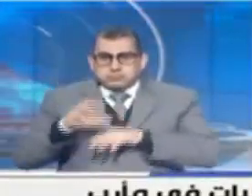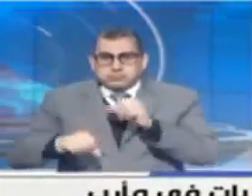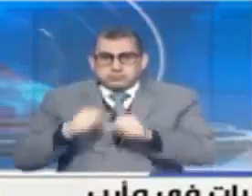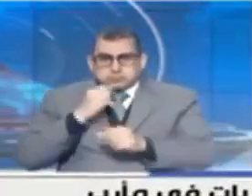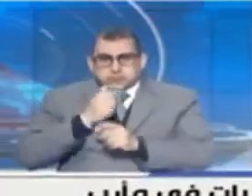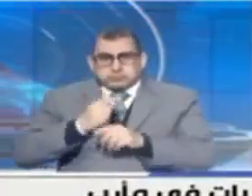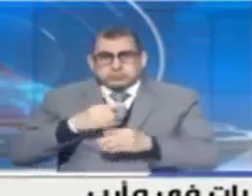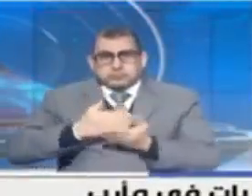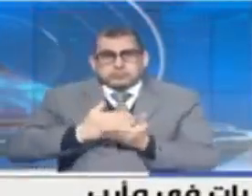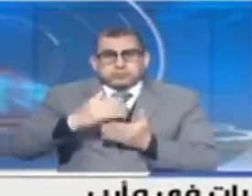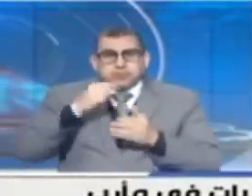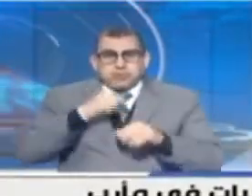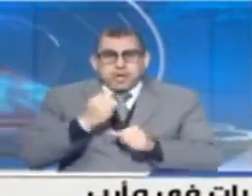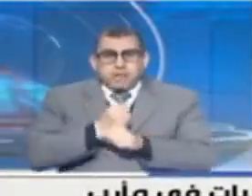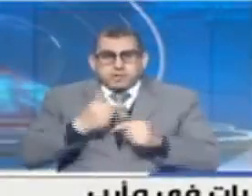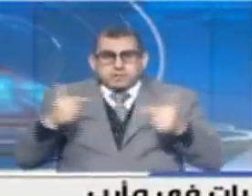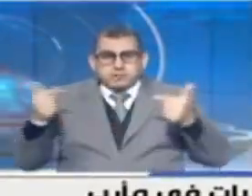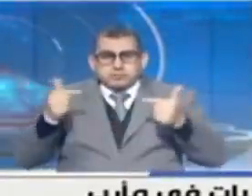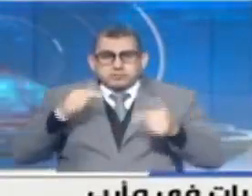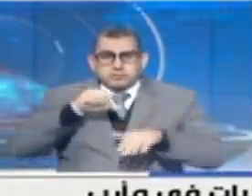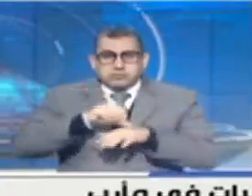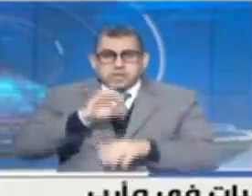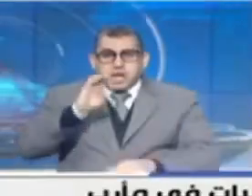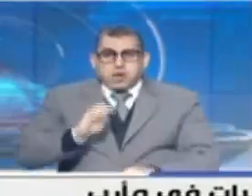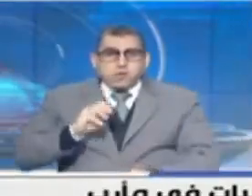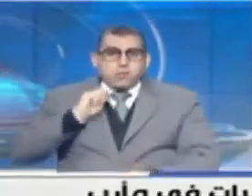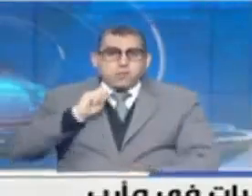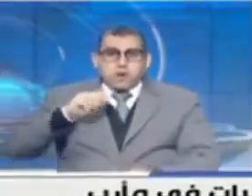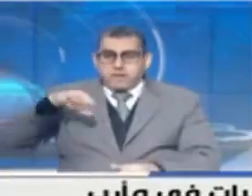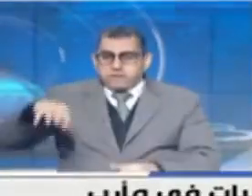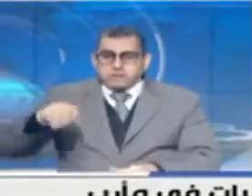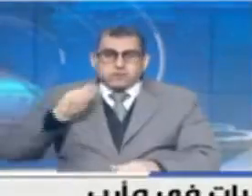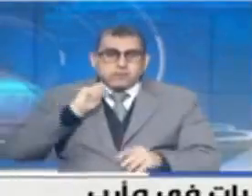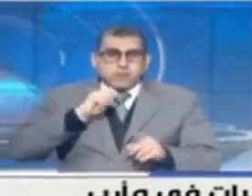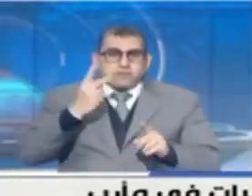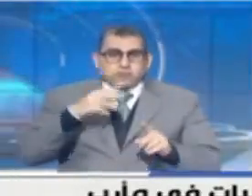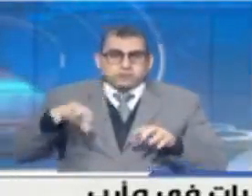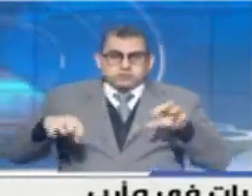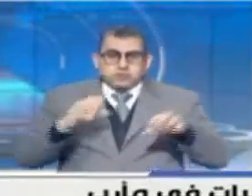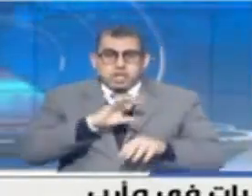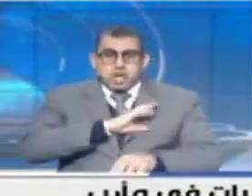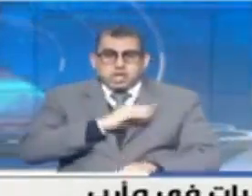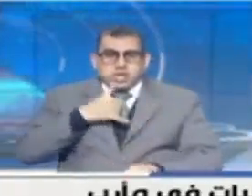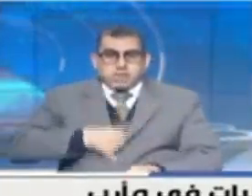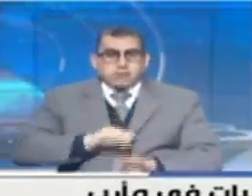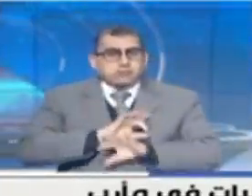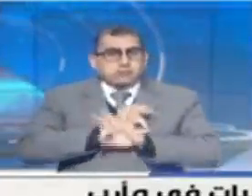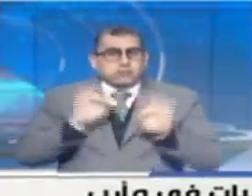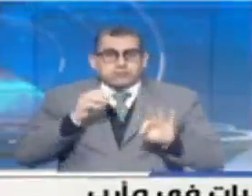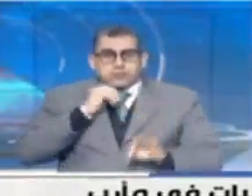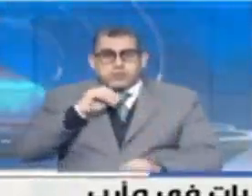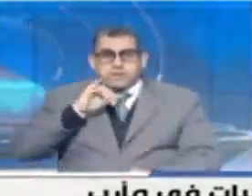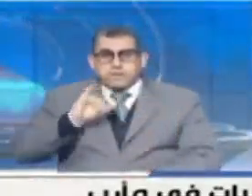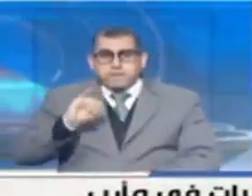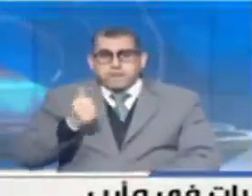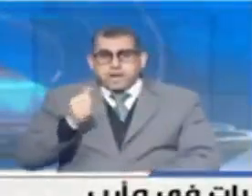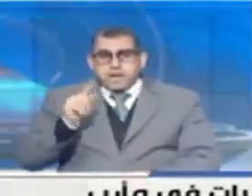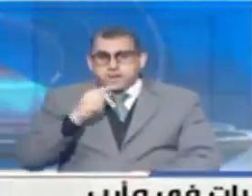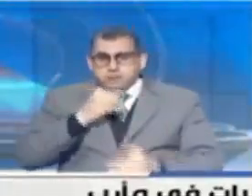على امتداد مسرح العمليات العسكرية في جبهات جنوب محافظة مأرب، وتمكن الجيش اليمني من السيطرة على